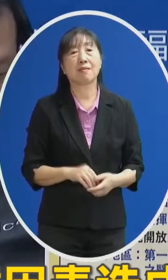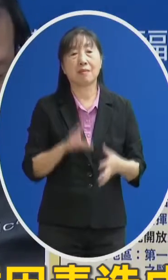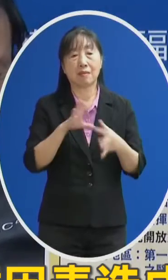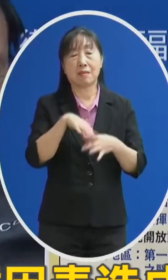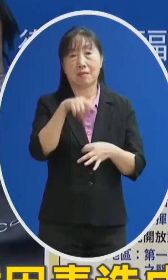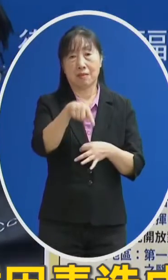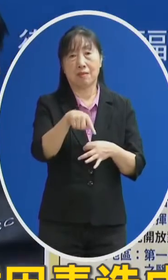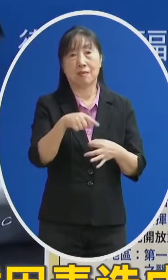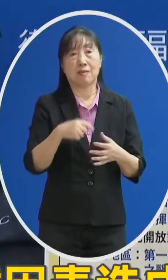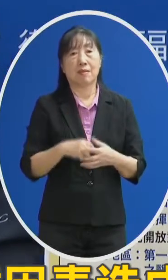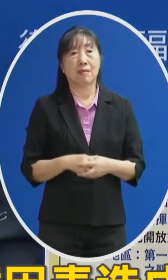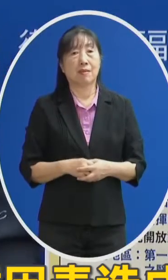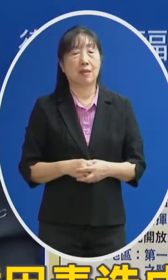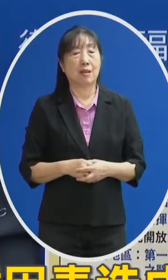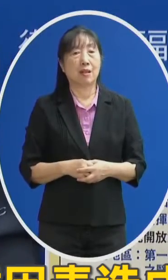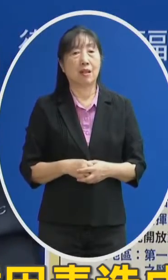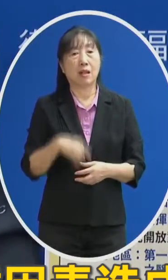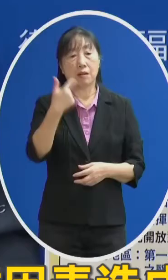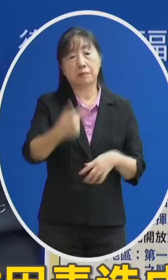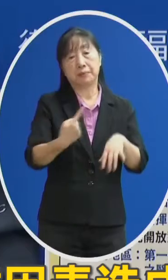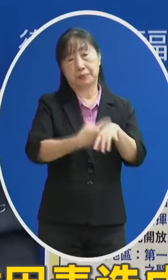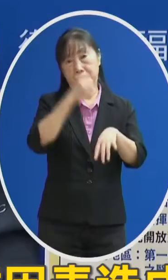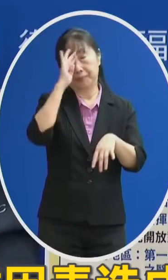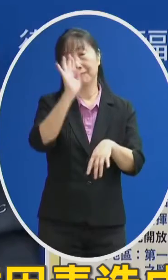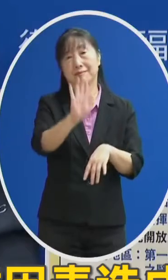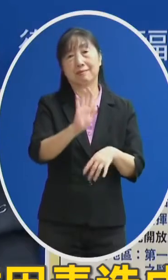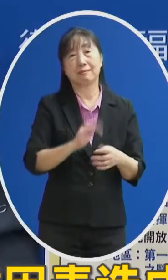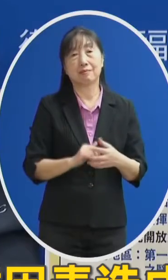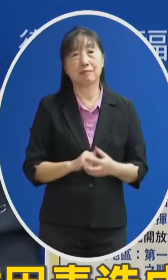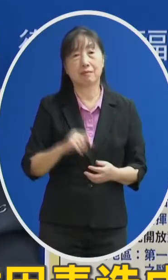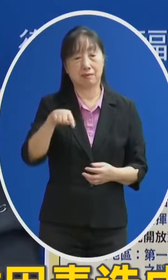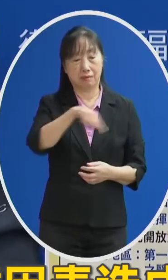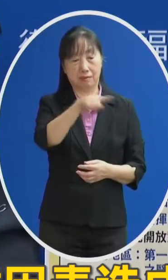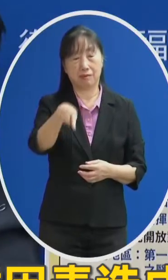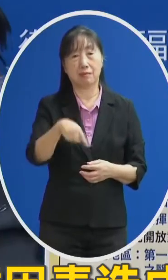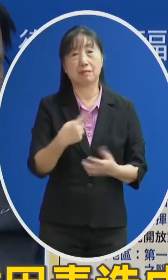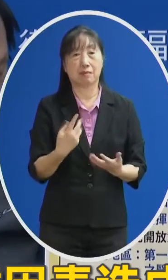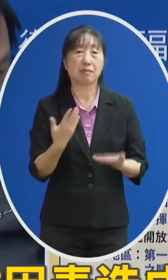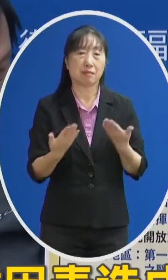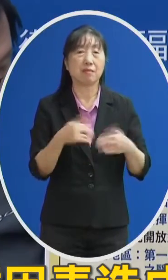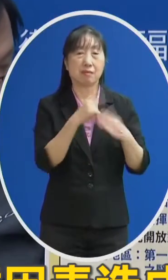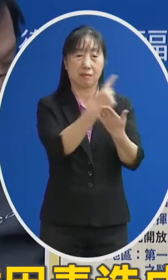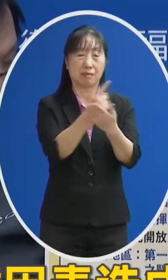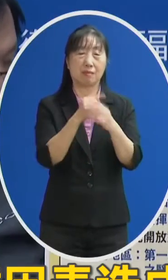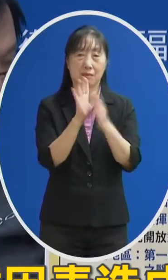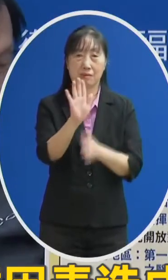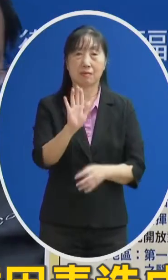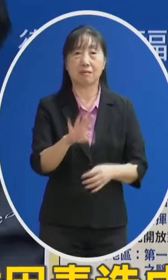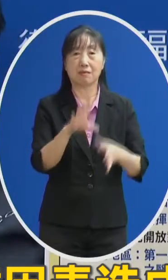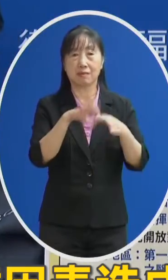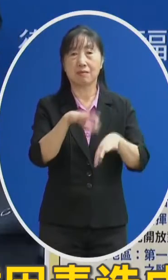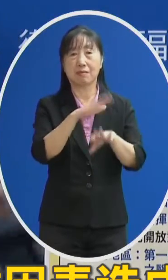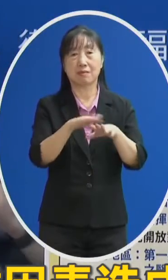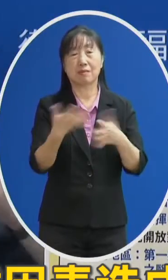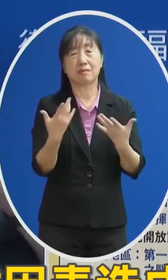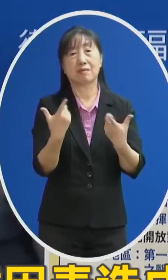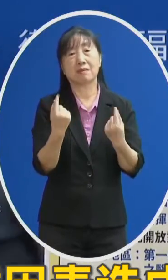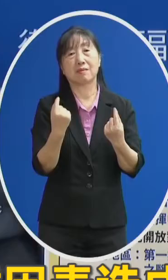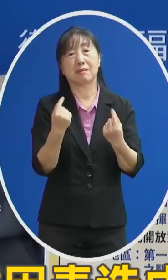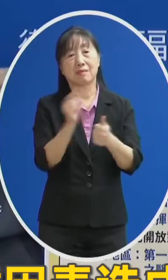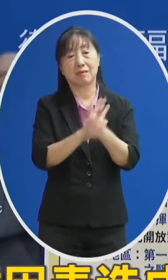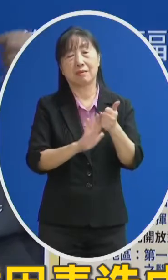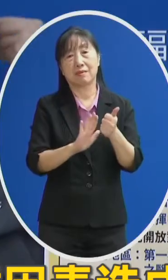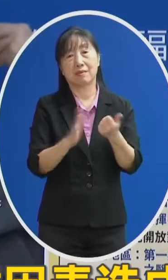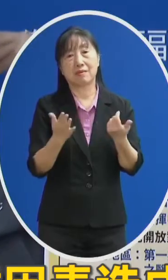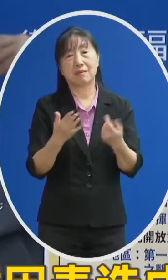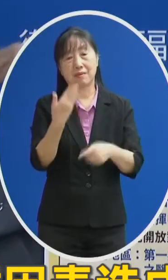第二个就是他们的慢性潜伏疾病都几乎都有哈，所以这会造成我们的死亡率